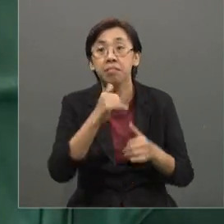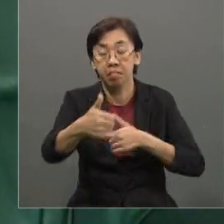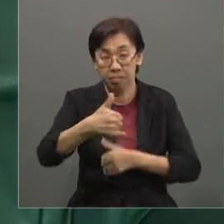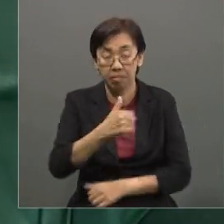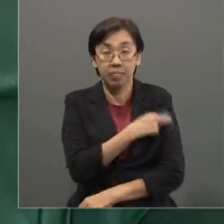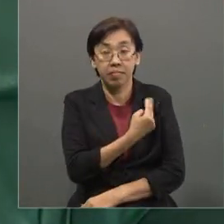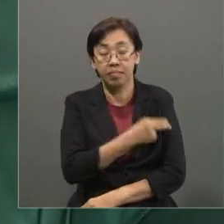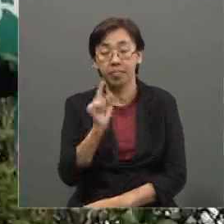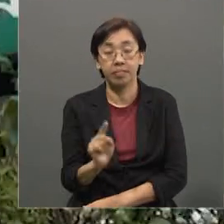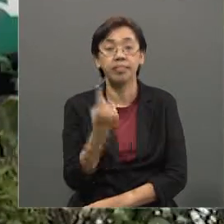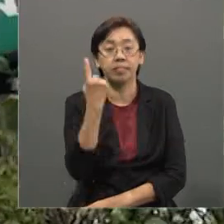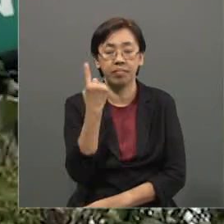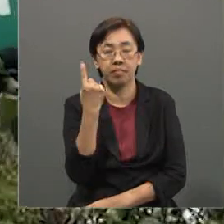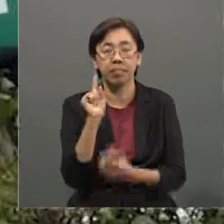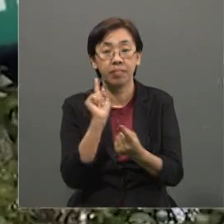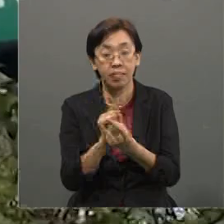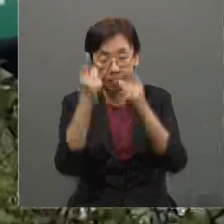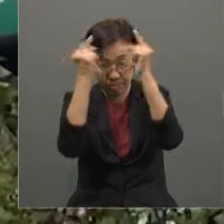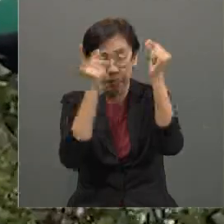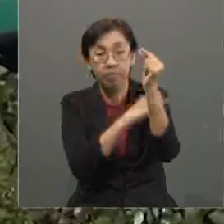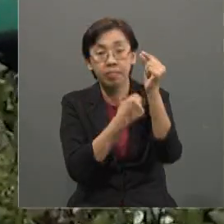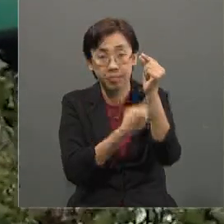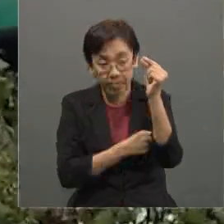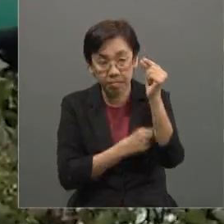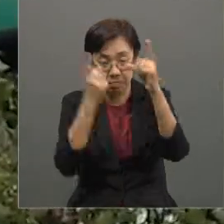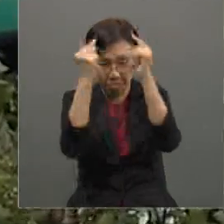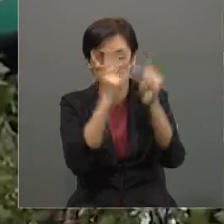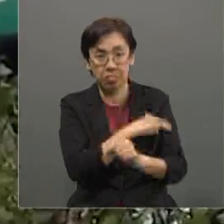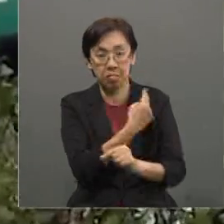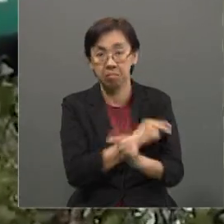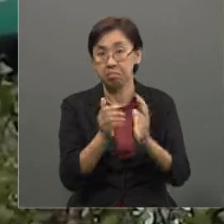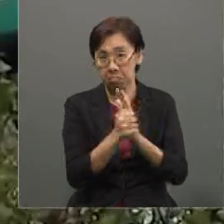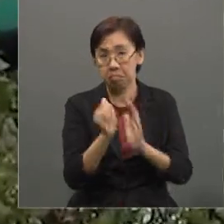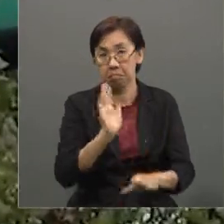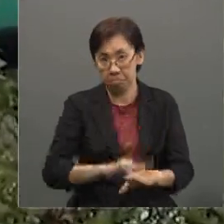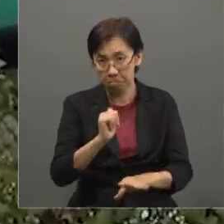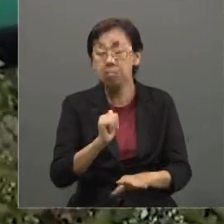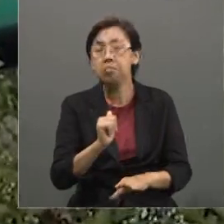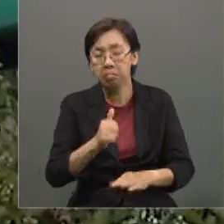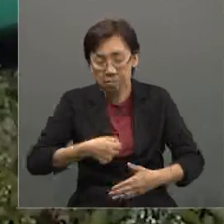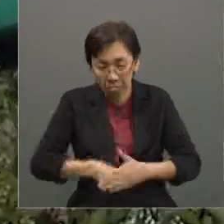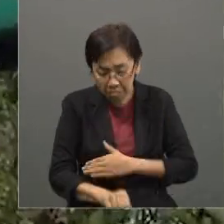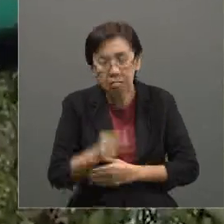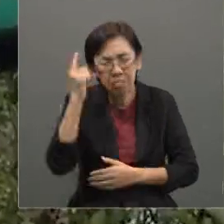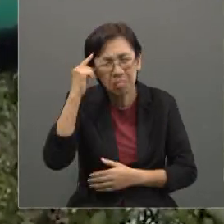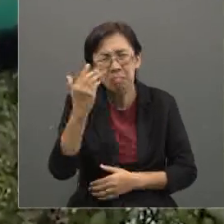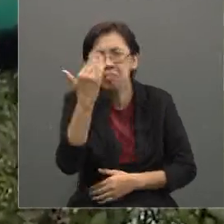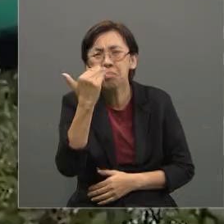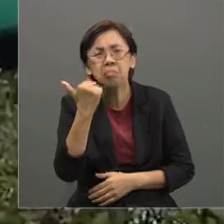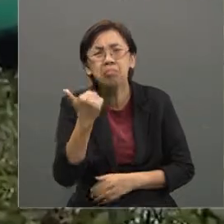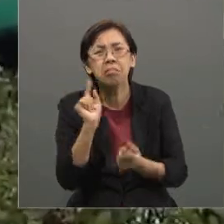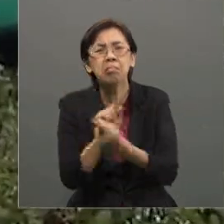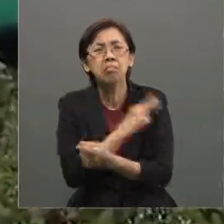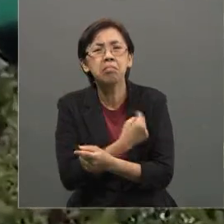พยาบาลครั้งแรกแล้วได้เจอพยาบาลอ่ะพยาบาลคนนั้นก็มีความเชี่ยวชาญเรื่องการทำคลอดนะแต่ผู้เสียหายเขาติดใจว่าทำไมถึงไม่ได้พบห